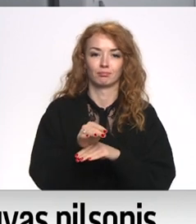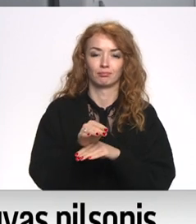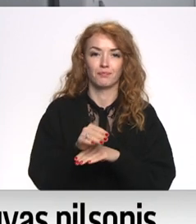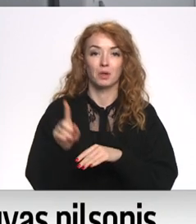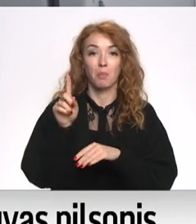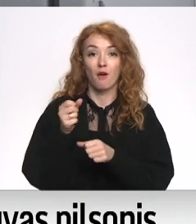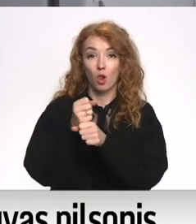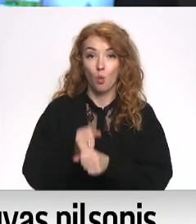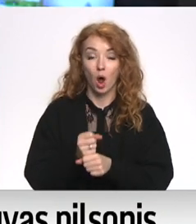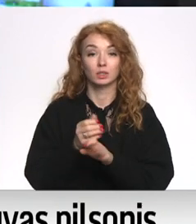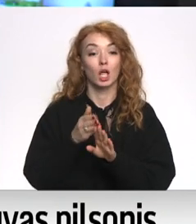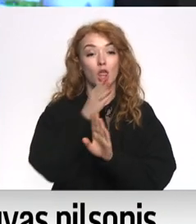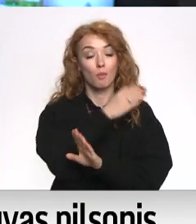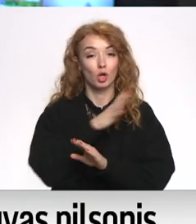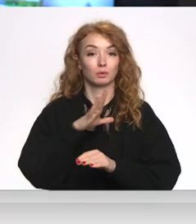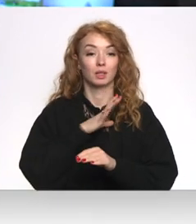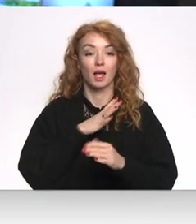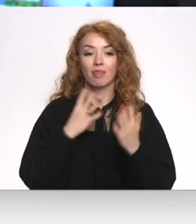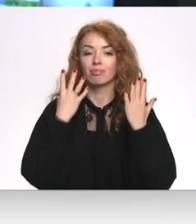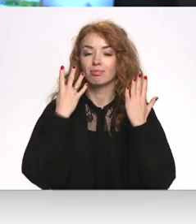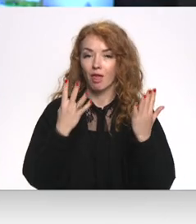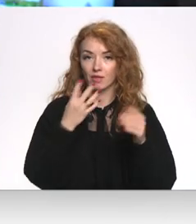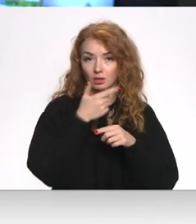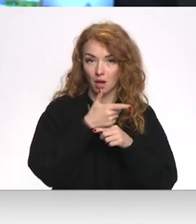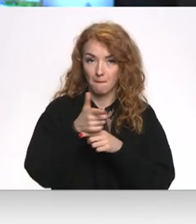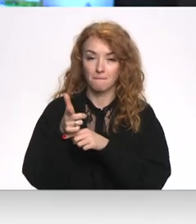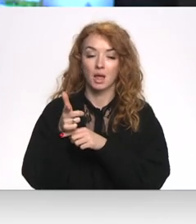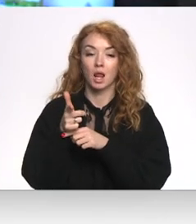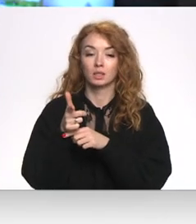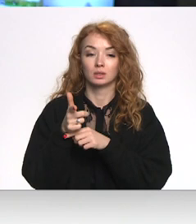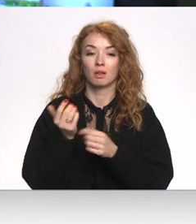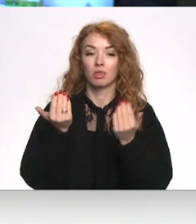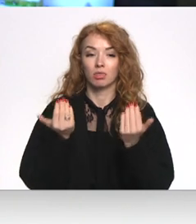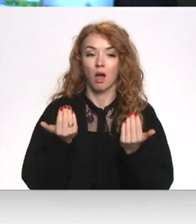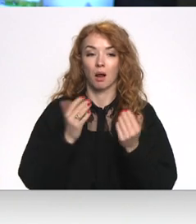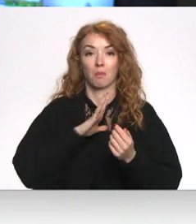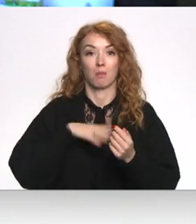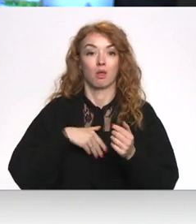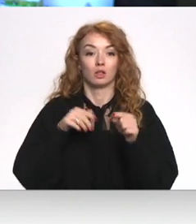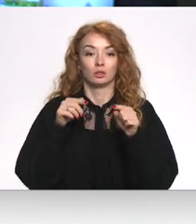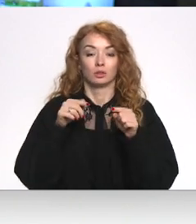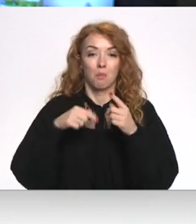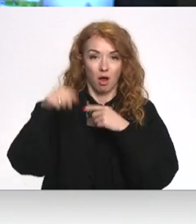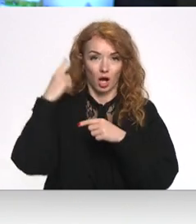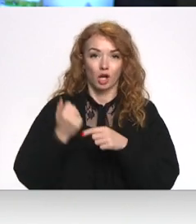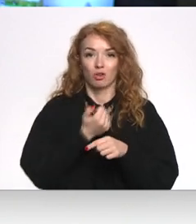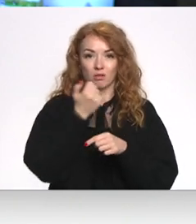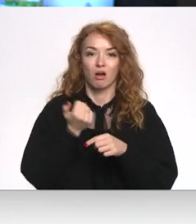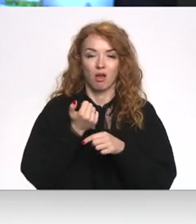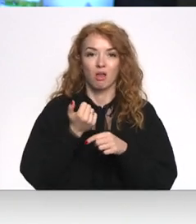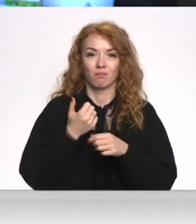Pāvilostā iepriekš bija 9 video novērošanas kameras, tagad pēc šī pagājušā gada